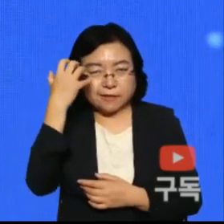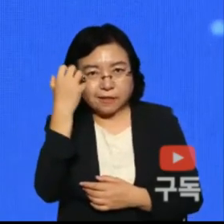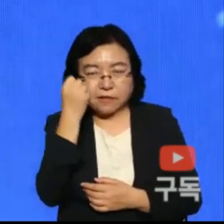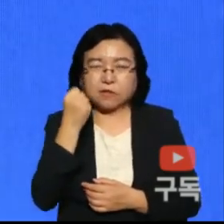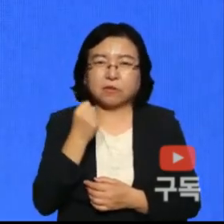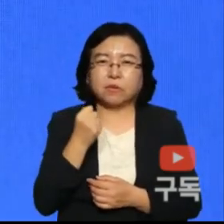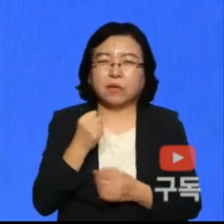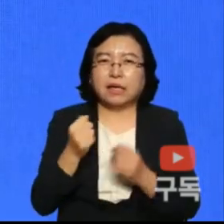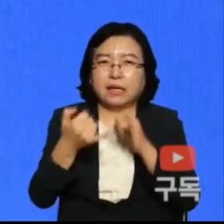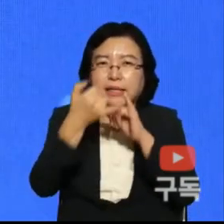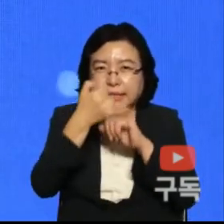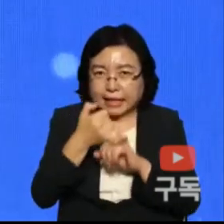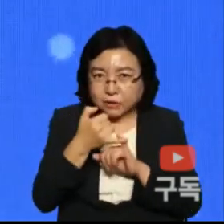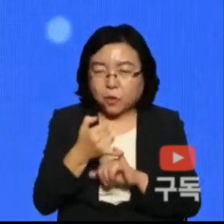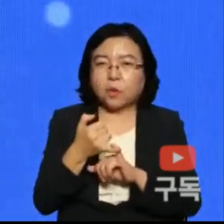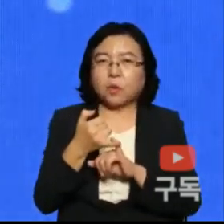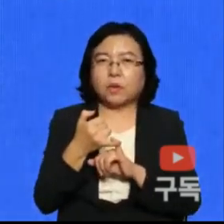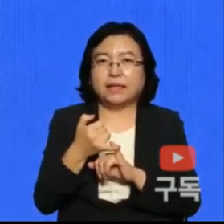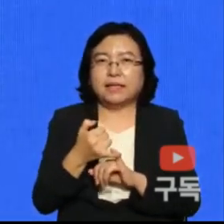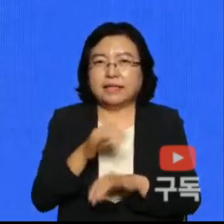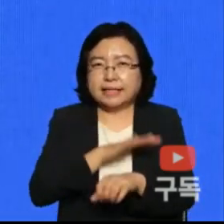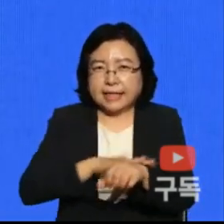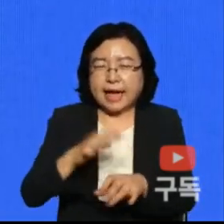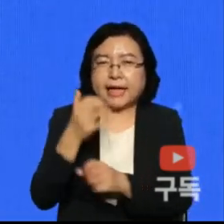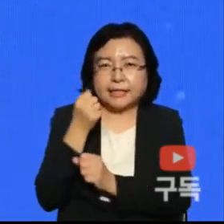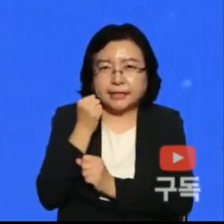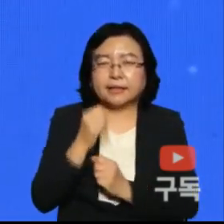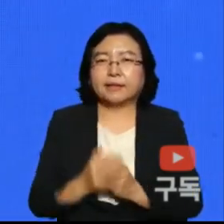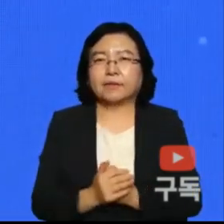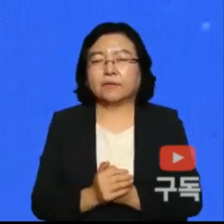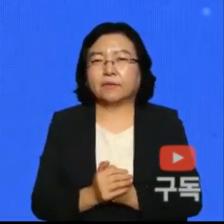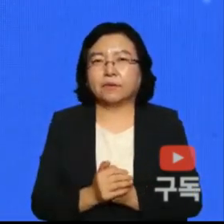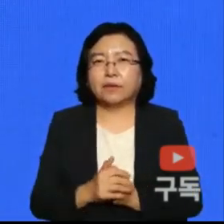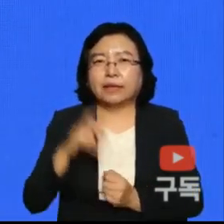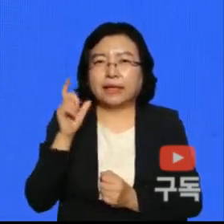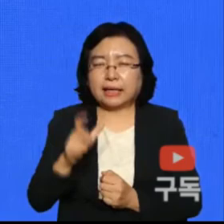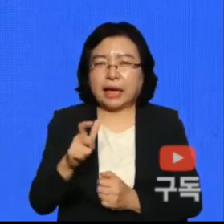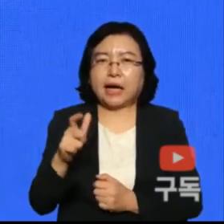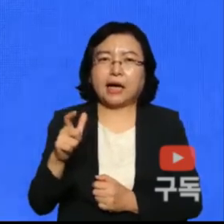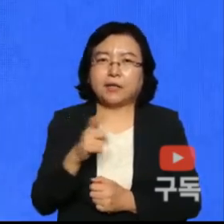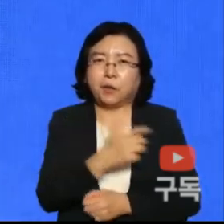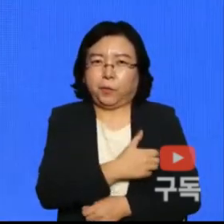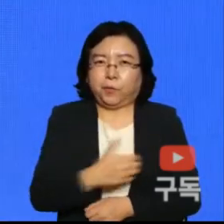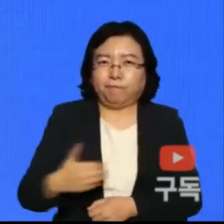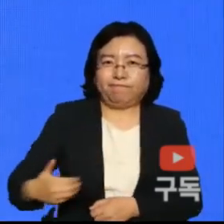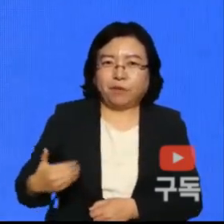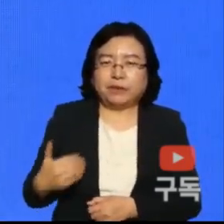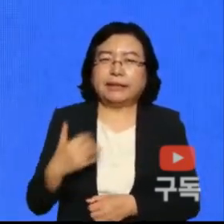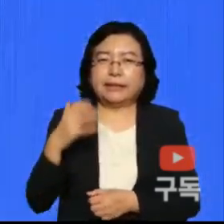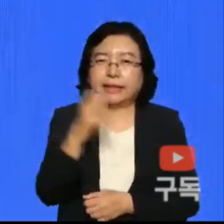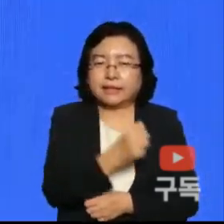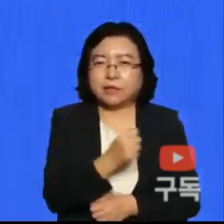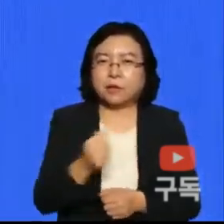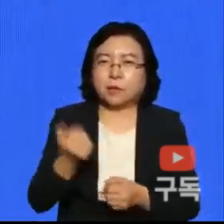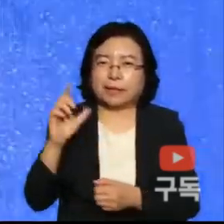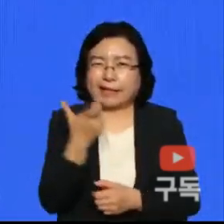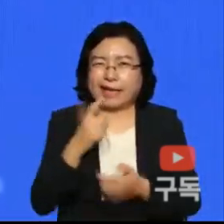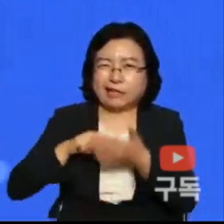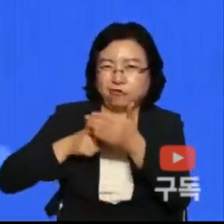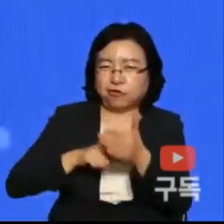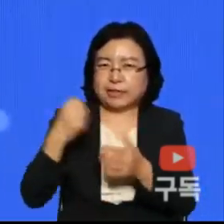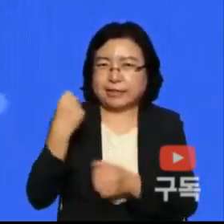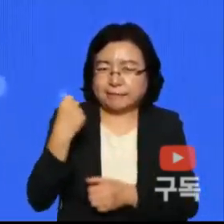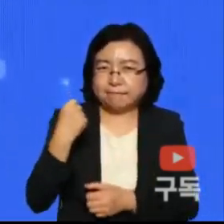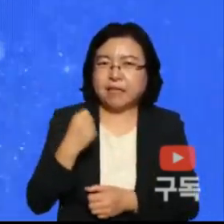약속을 천금 처럼 여기고 9 센 용기와 강력한 추진력으로 할 일은 어떤